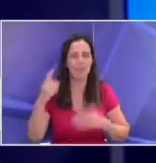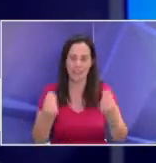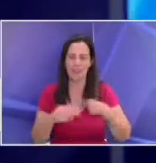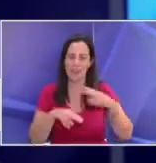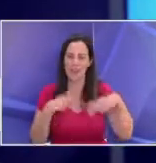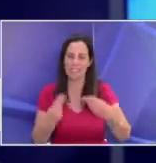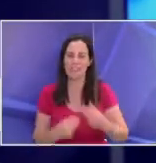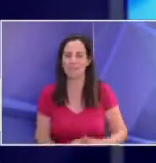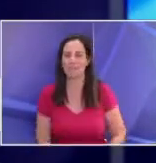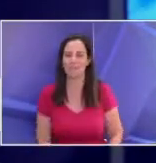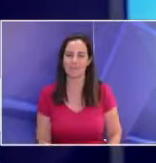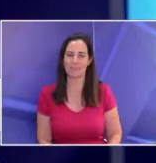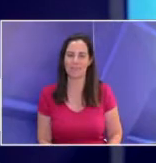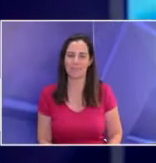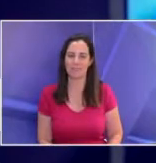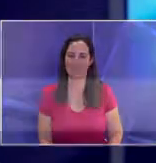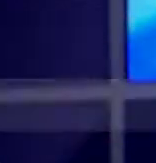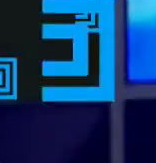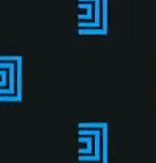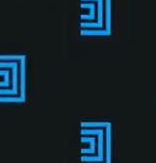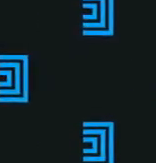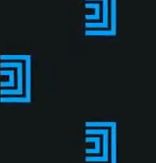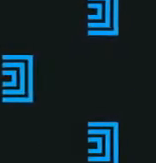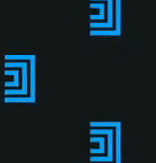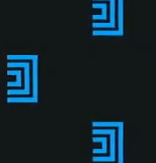כבר חוזרים אליכם. מעברון ודברו איתי.